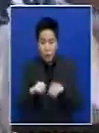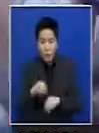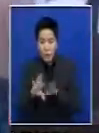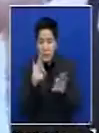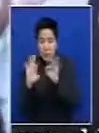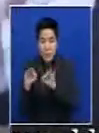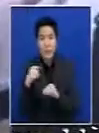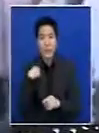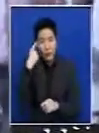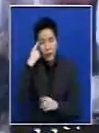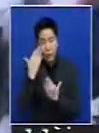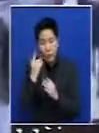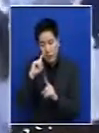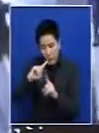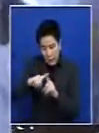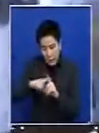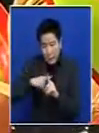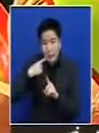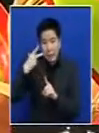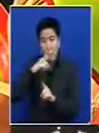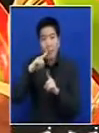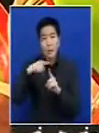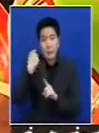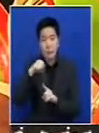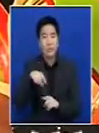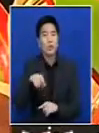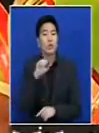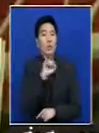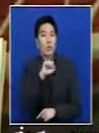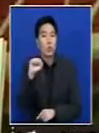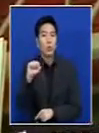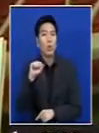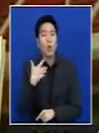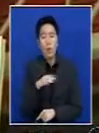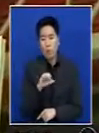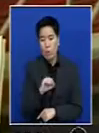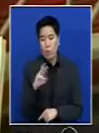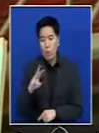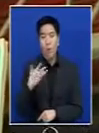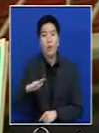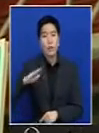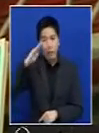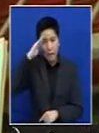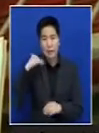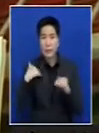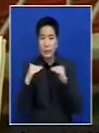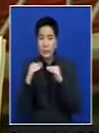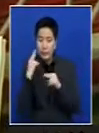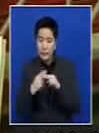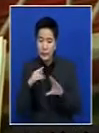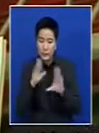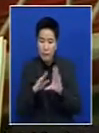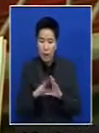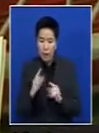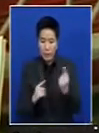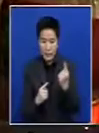เลือกจะมีขึ้นในวันที่10มีนาคมค่ะโดยที่สภาผู้แทนราษฎรวุฒิสภาและกองทัพมีสิทธิ์เสนอชื่อผู้สมัคร